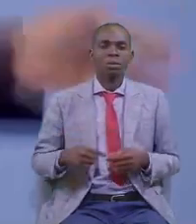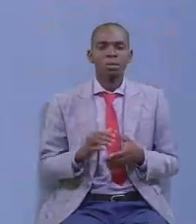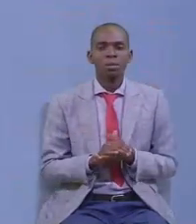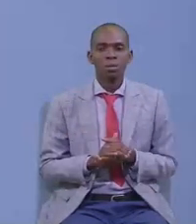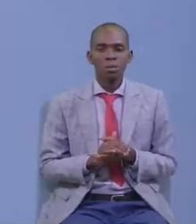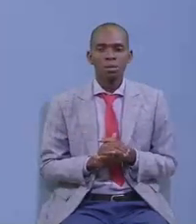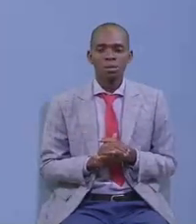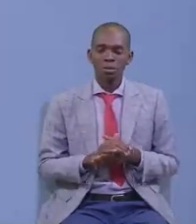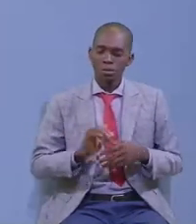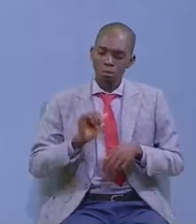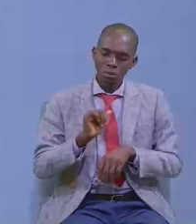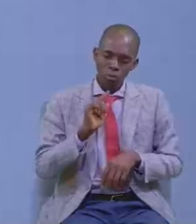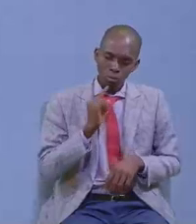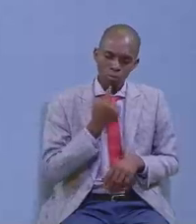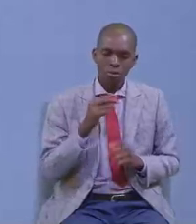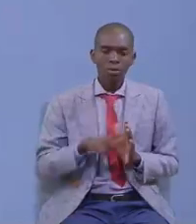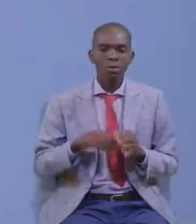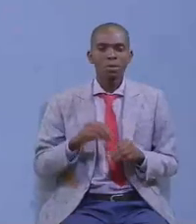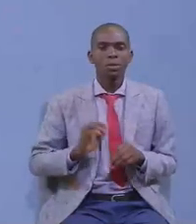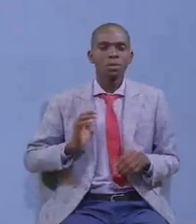Diligent dans nos vies.